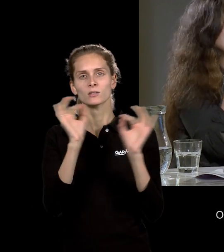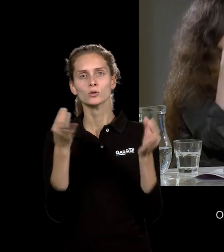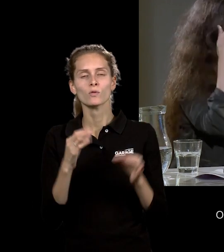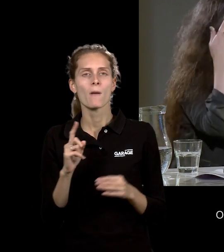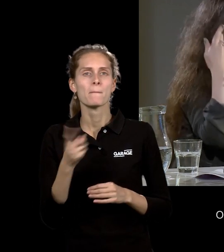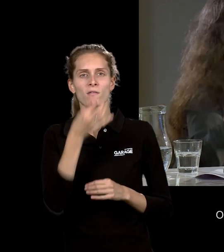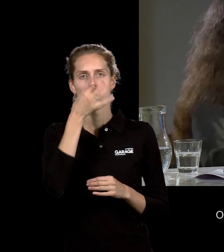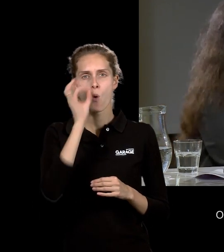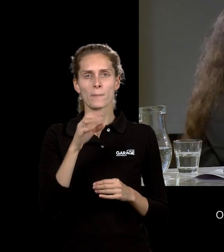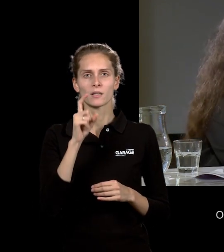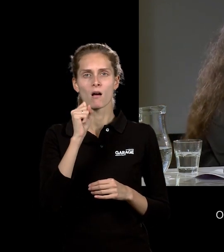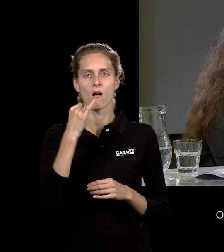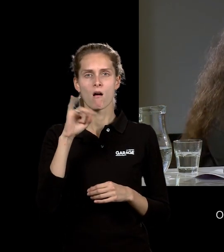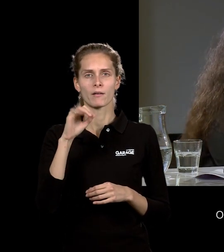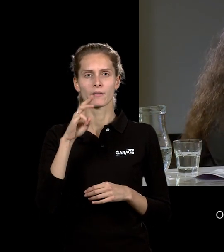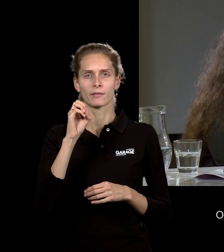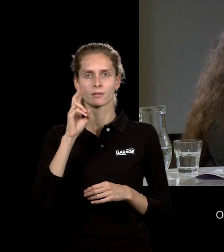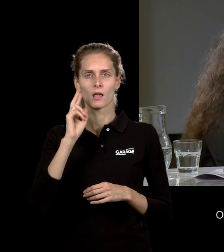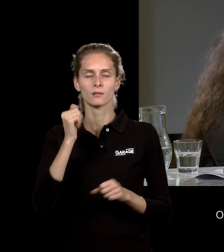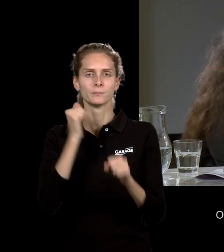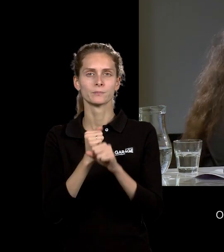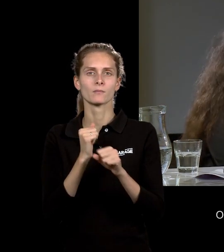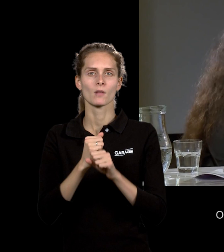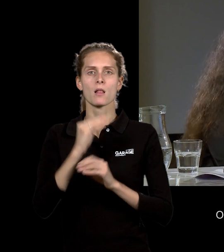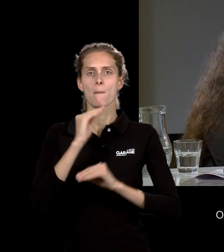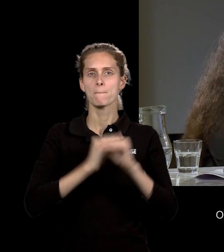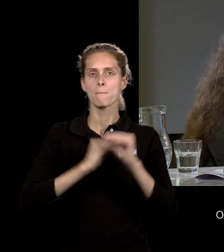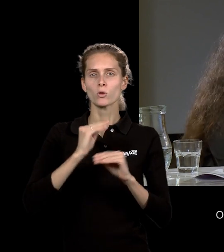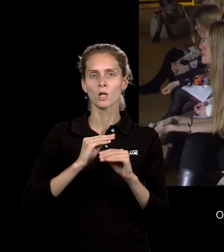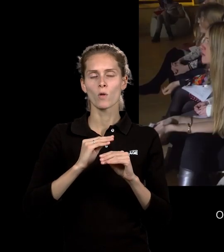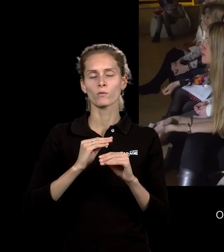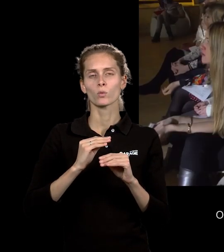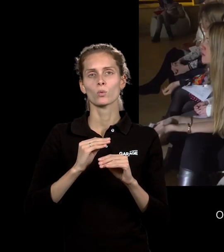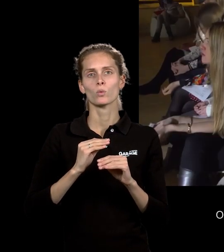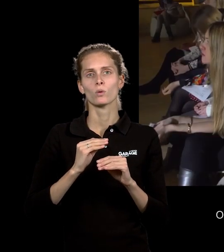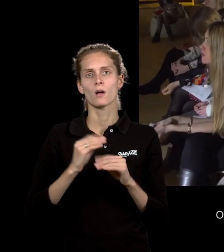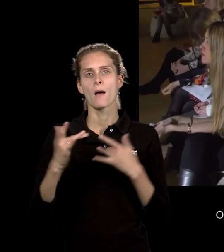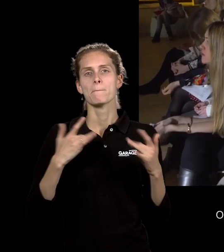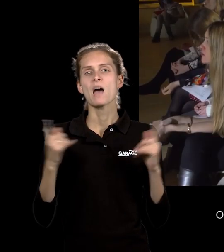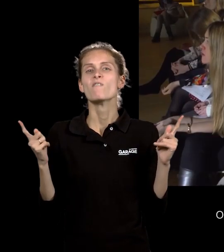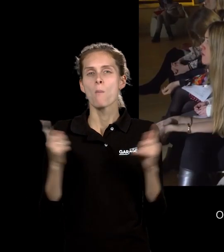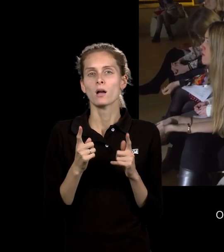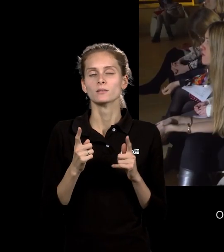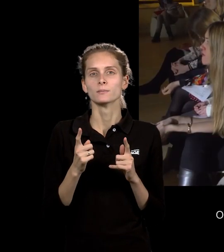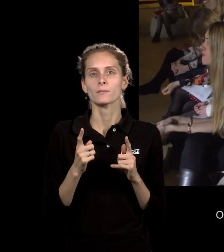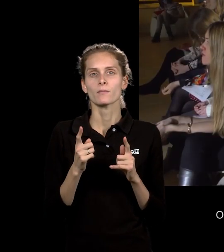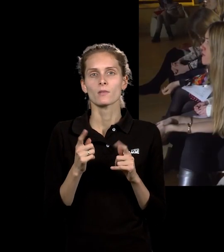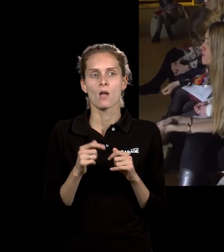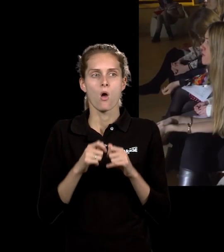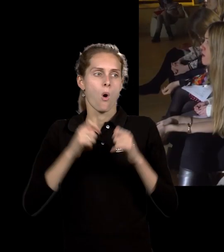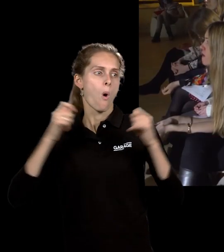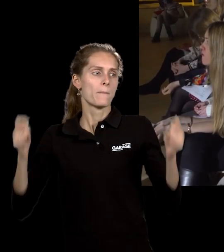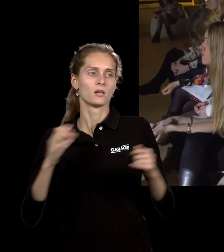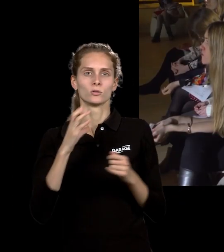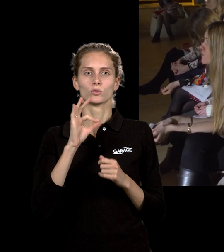и создает такую постановку, перформанс Open Score, очень сложно технически придуманный,